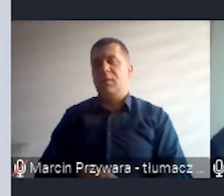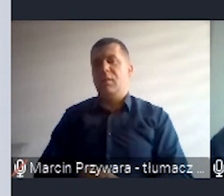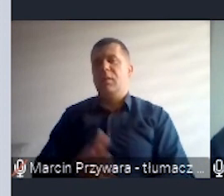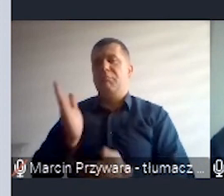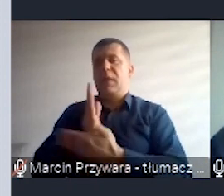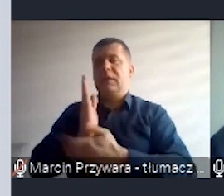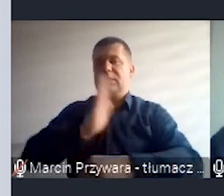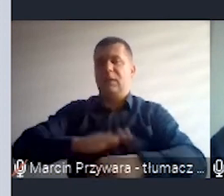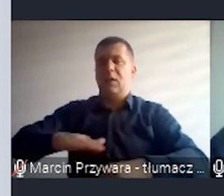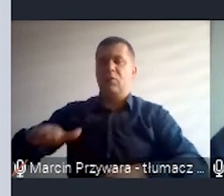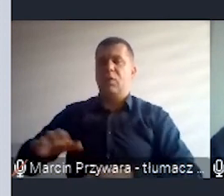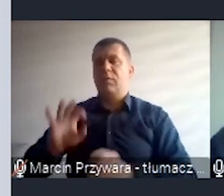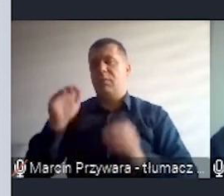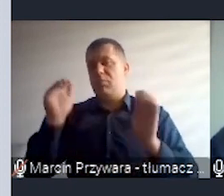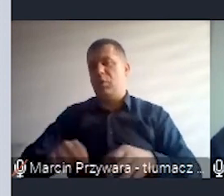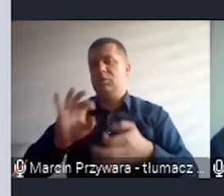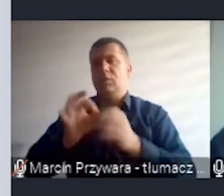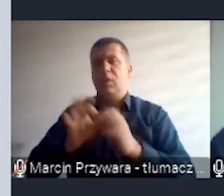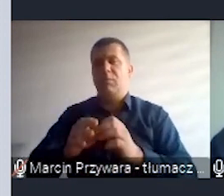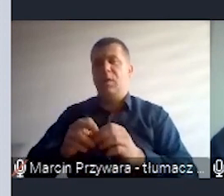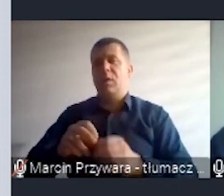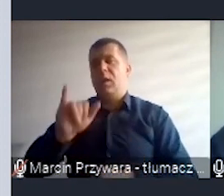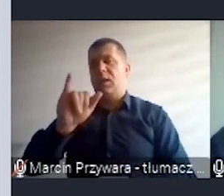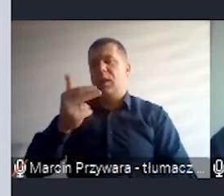międzynarodową, więc może nawet funduszowym Interpolem.